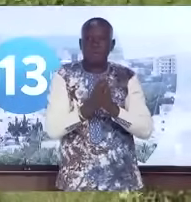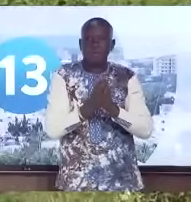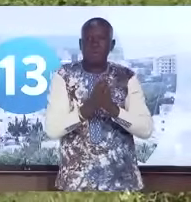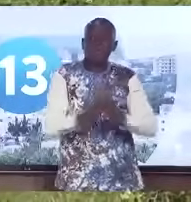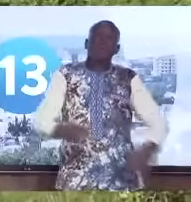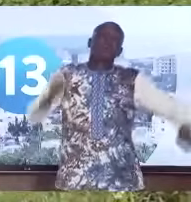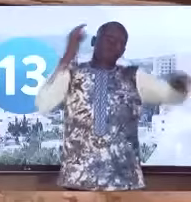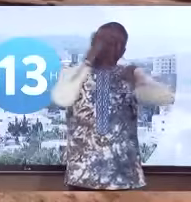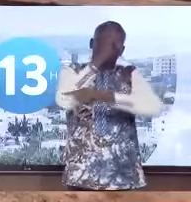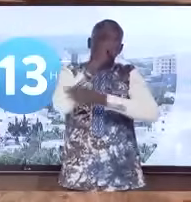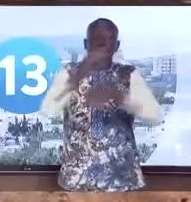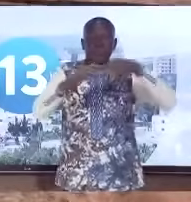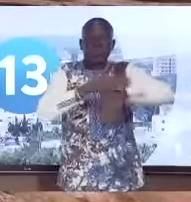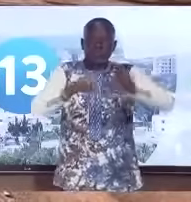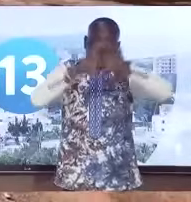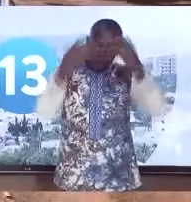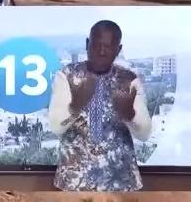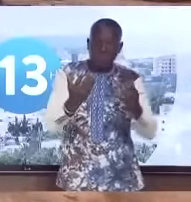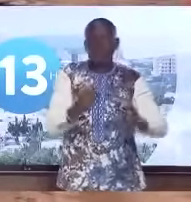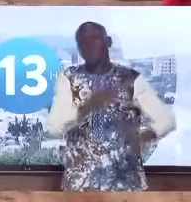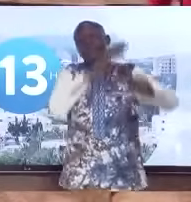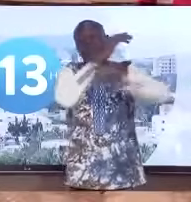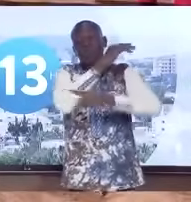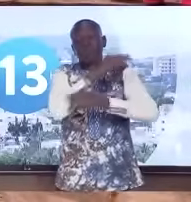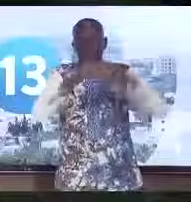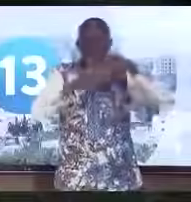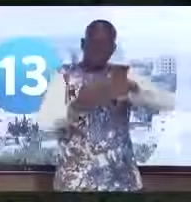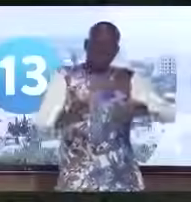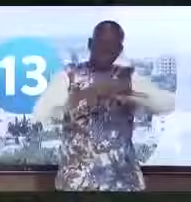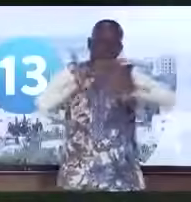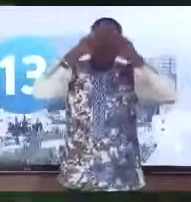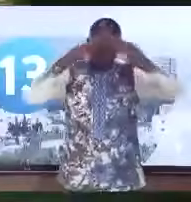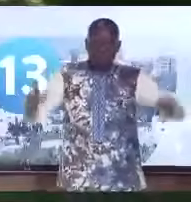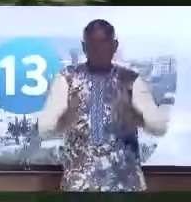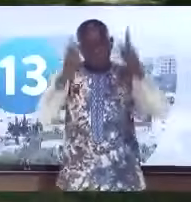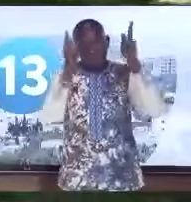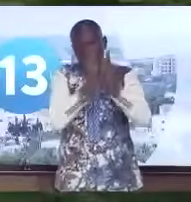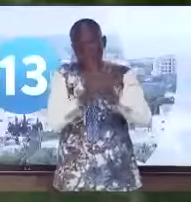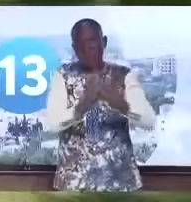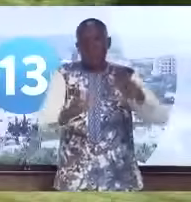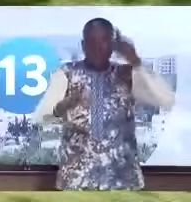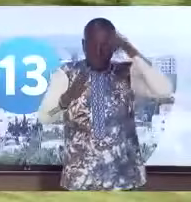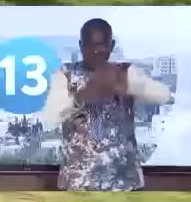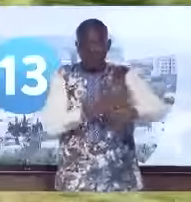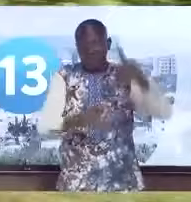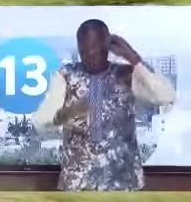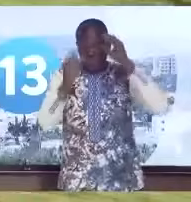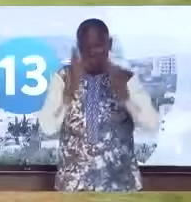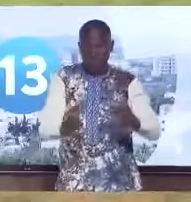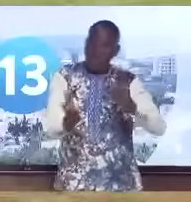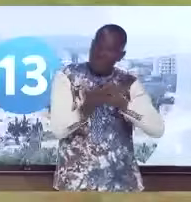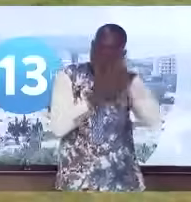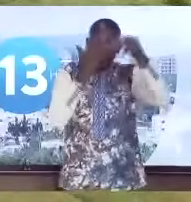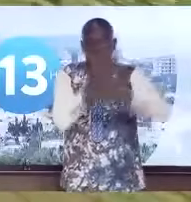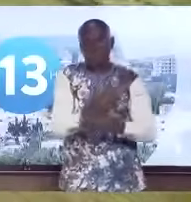Zamsé, dans la commune de Komissiri, c'est dans ce village que le Conseil constitutionnel développe son bosquet d'une superficie de plus de